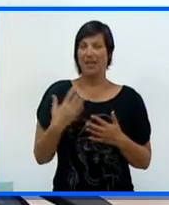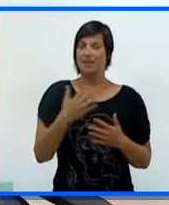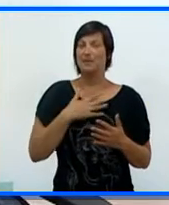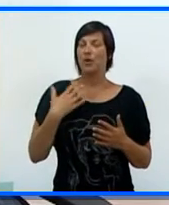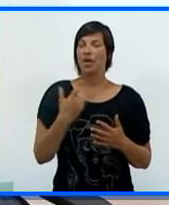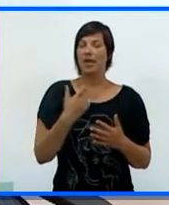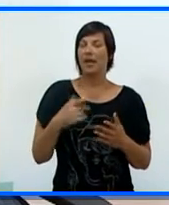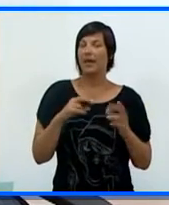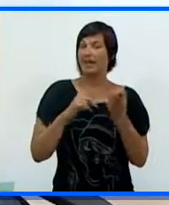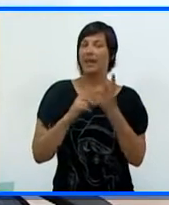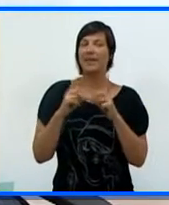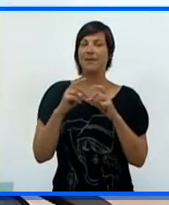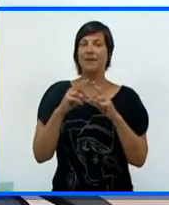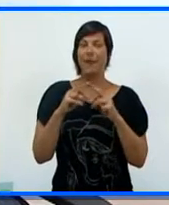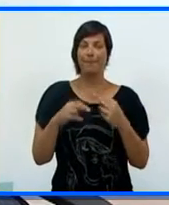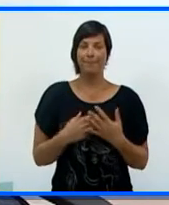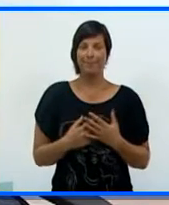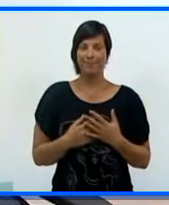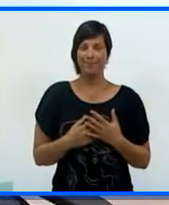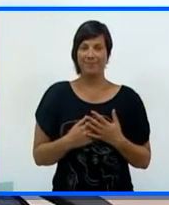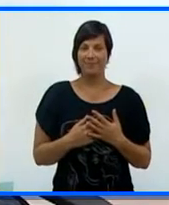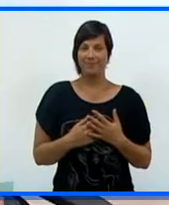smo ja i Iva